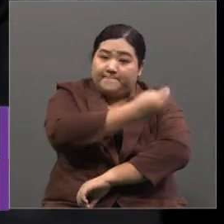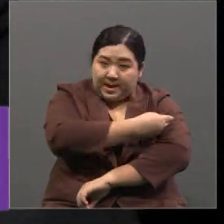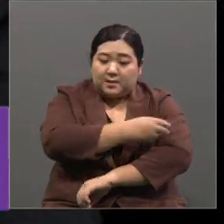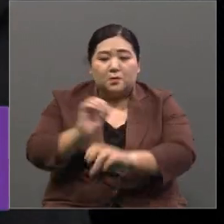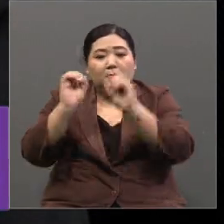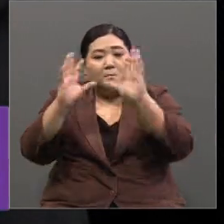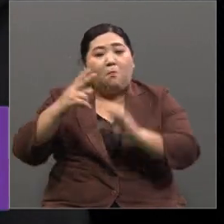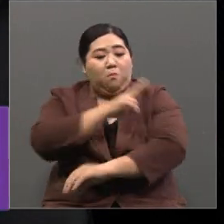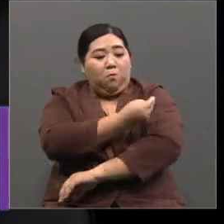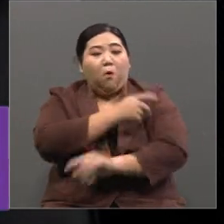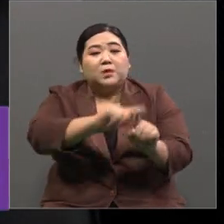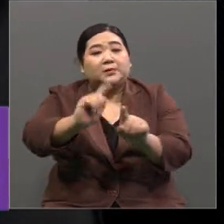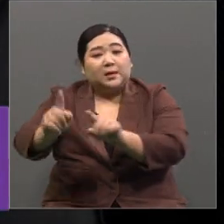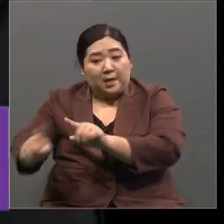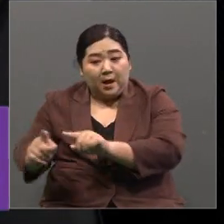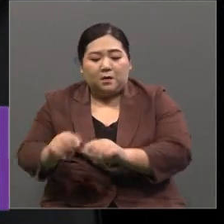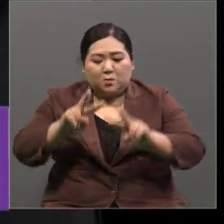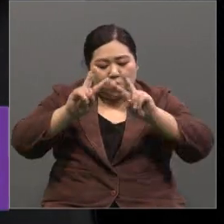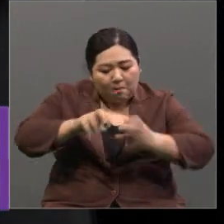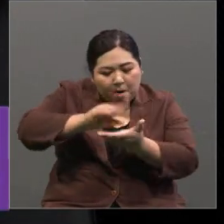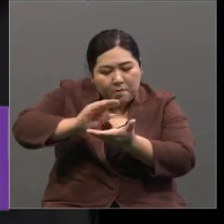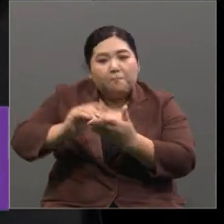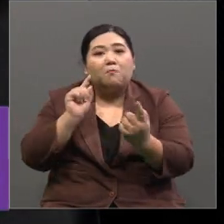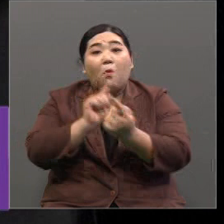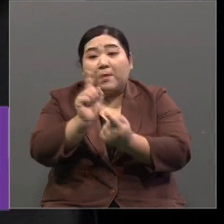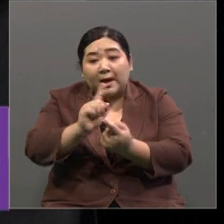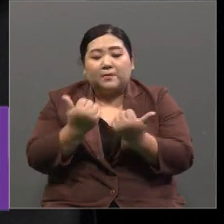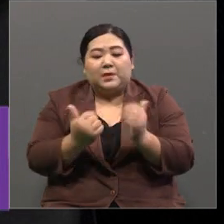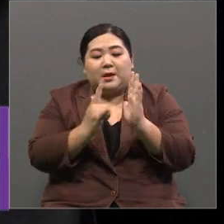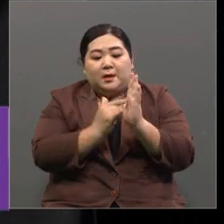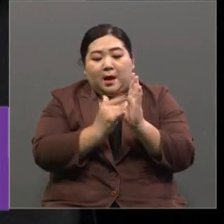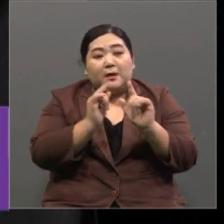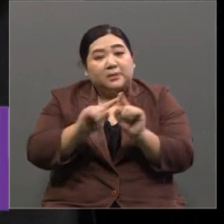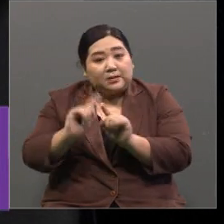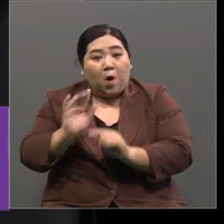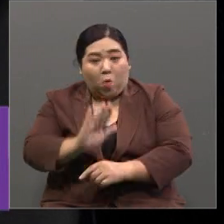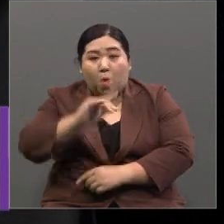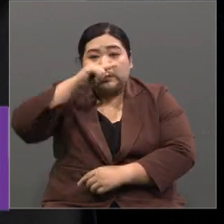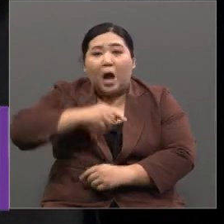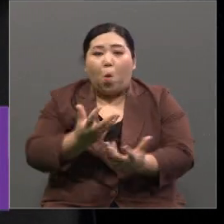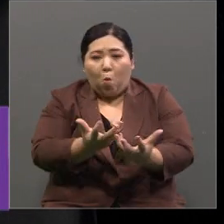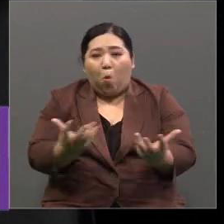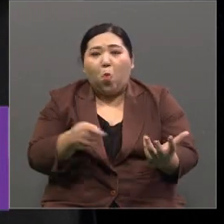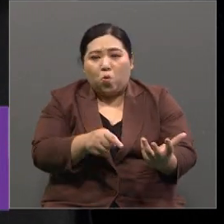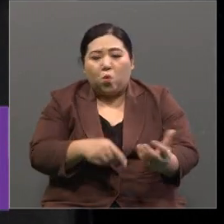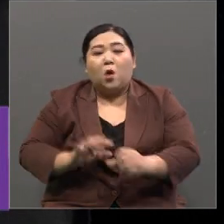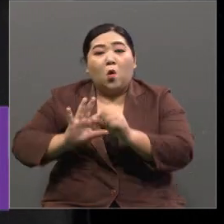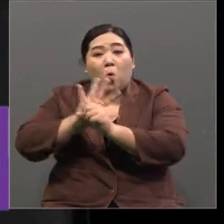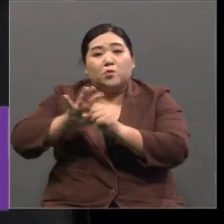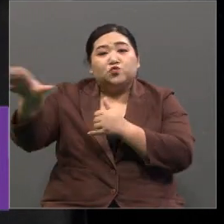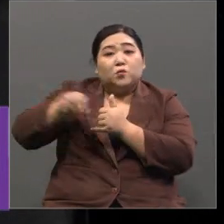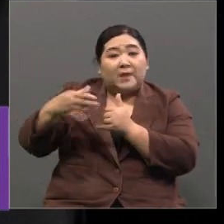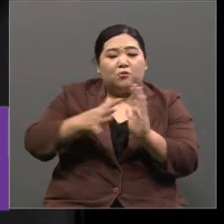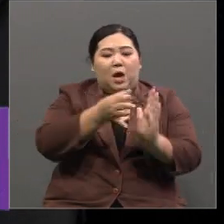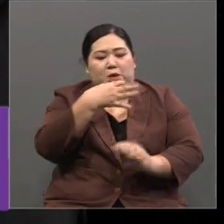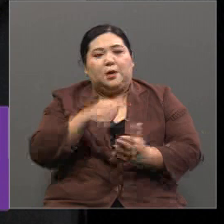ารย์ต่างๆพบว่ายาต้านไวรัสทั้งหมดที่มีอยู่ในประเทศไทยยังสามารถให้กับโควิดได้ทุกตัวนะคะ